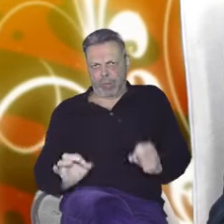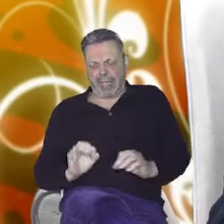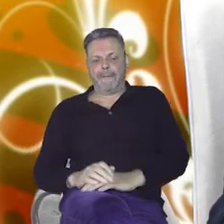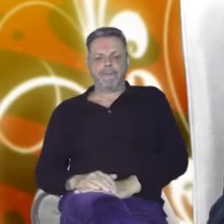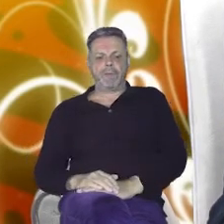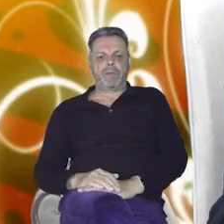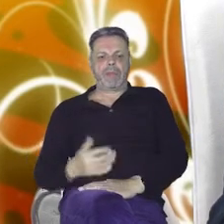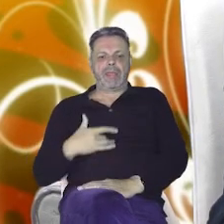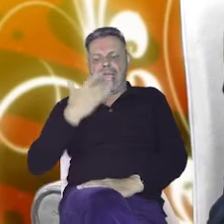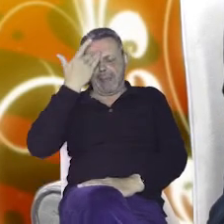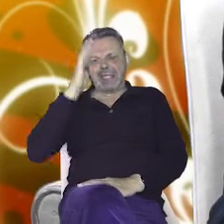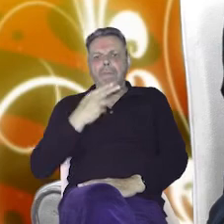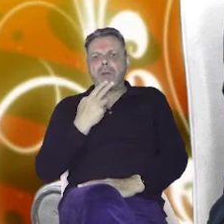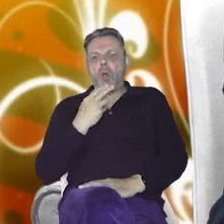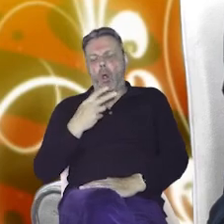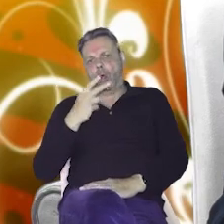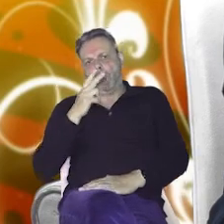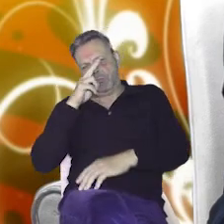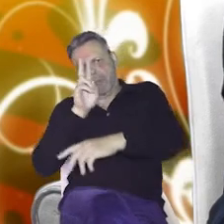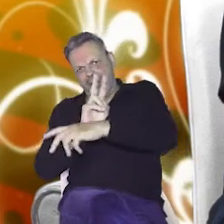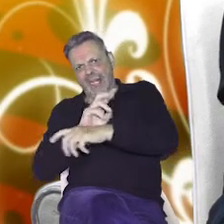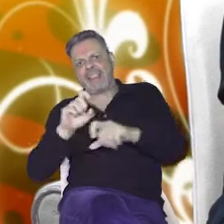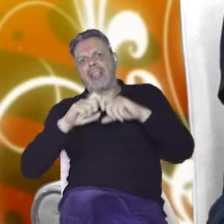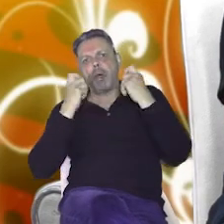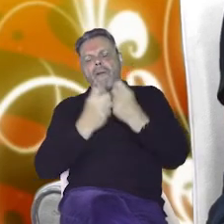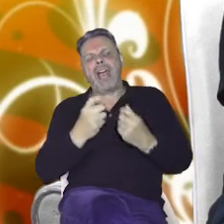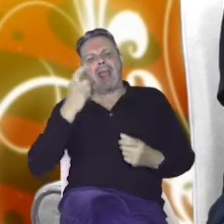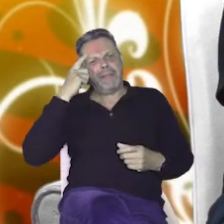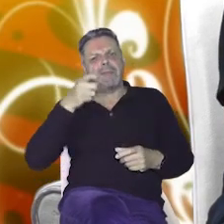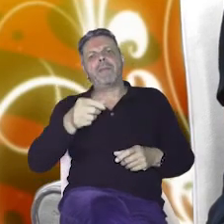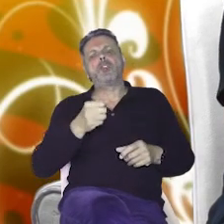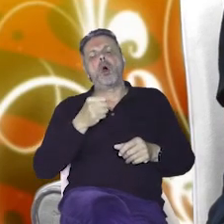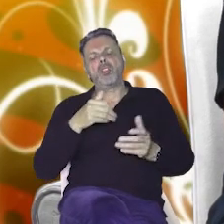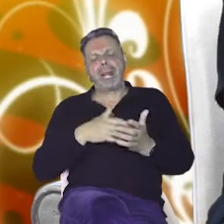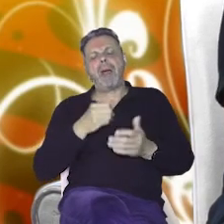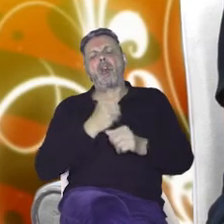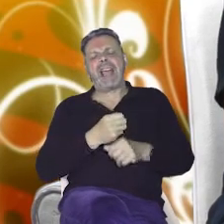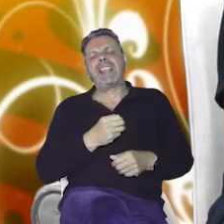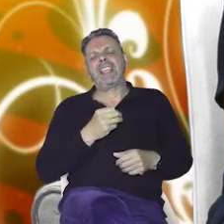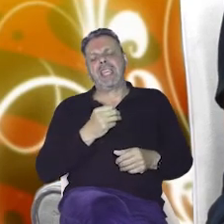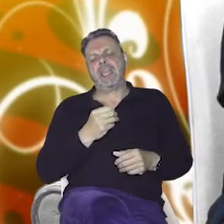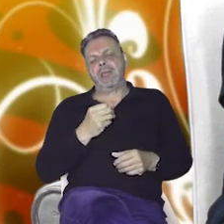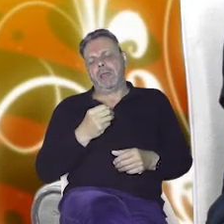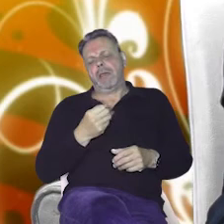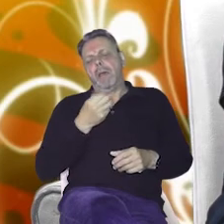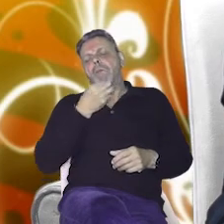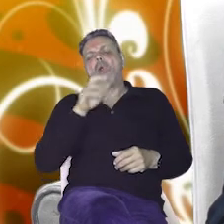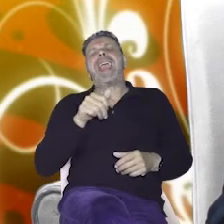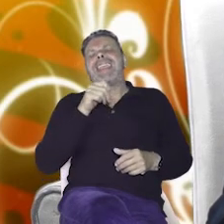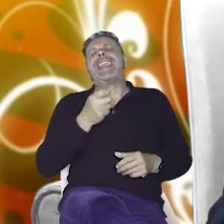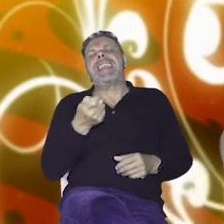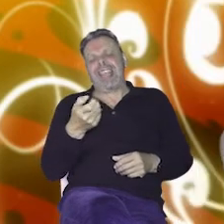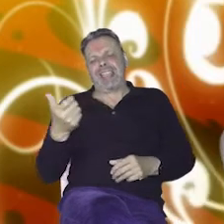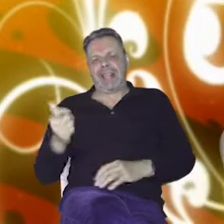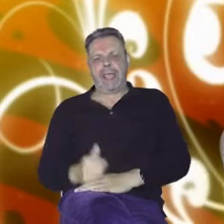Ne znam tko nadgleda domove, ali mislim da bi to trebao činiti češće, bolje i detaljnije. Prije nego što